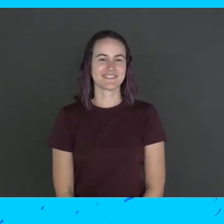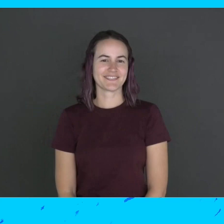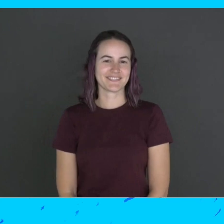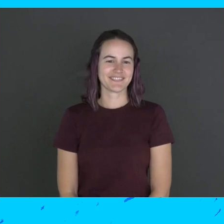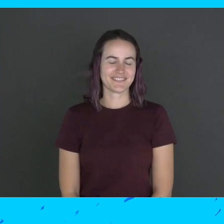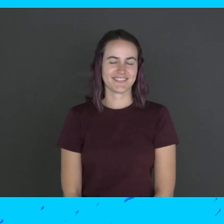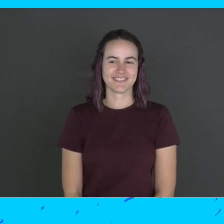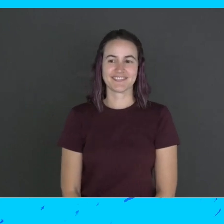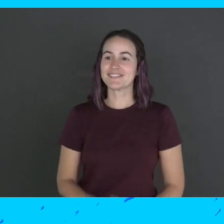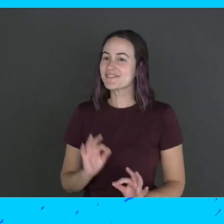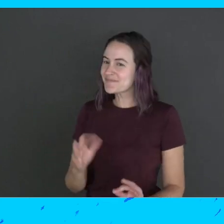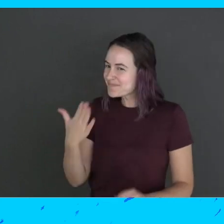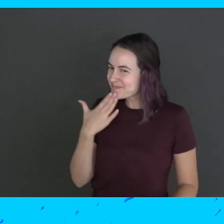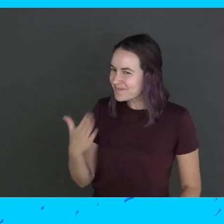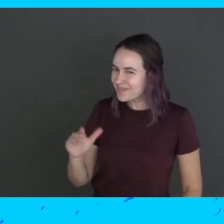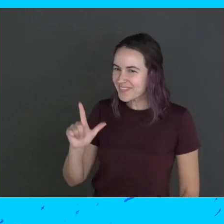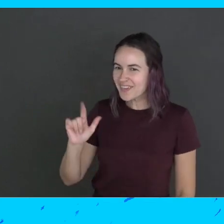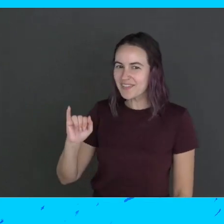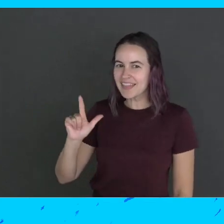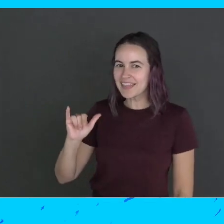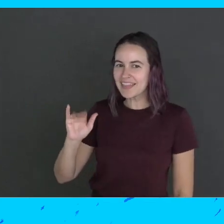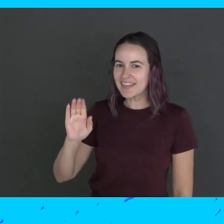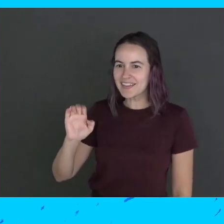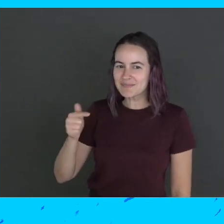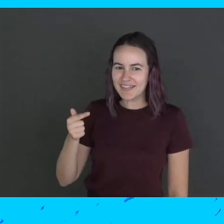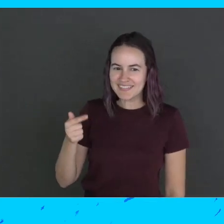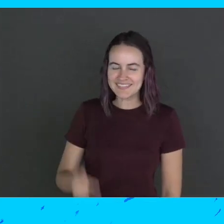Merci, Libette.